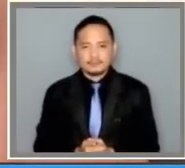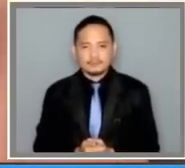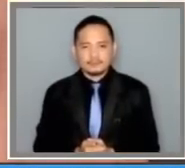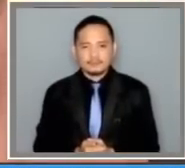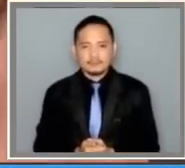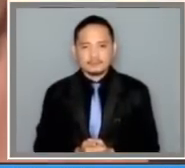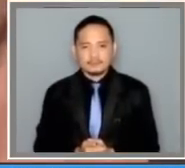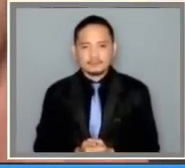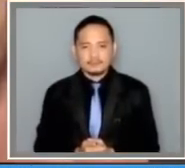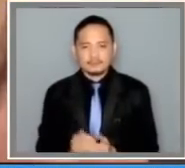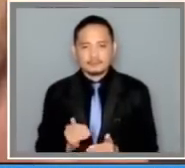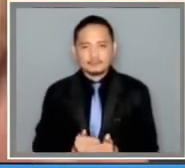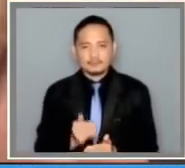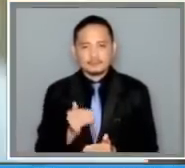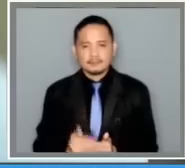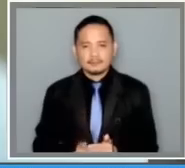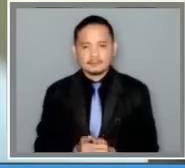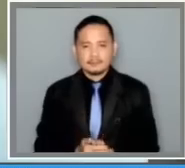Samantala,